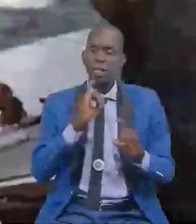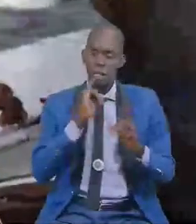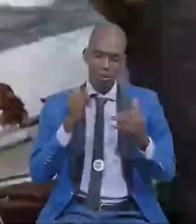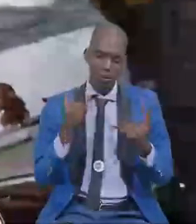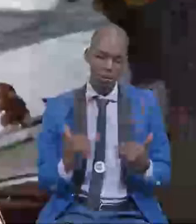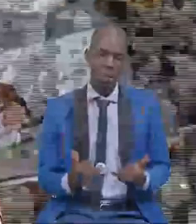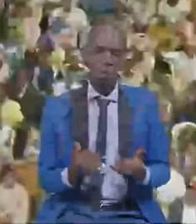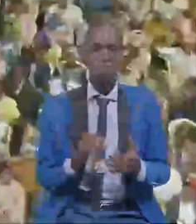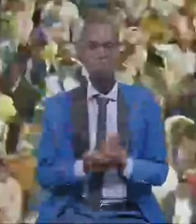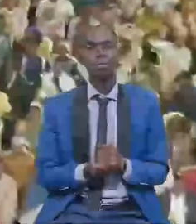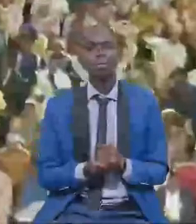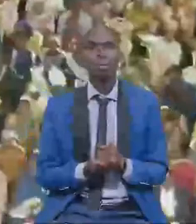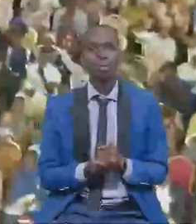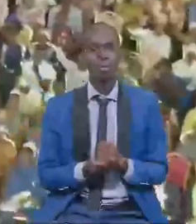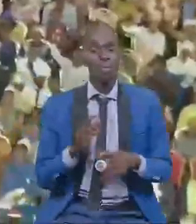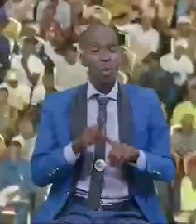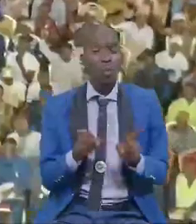maintenant.